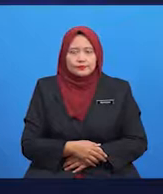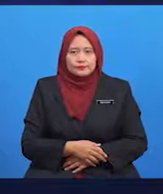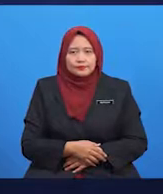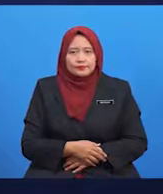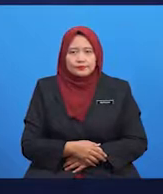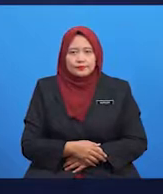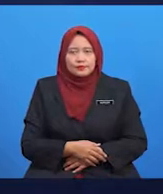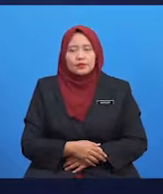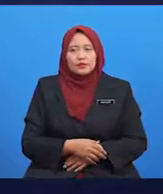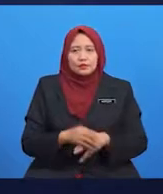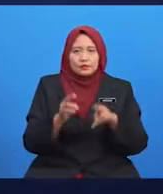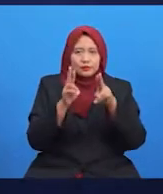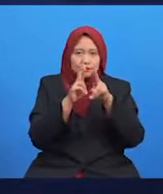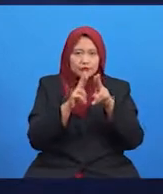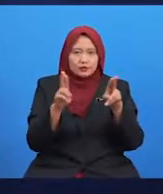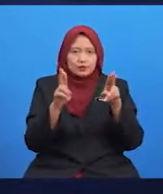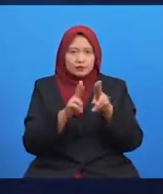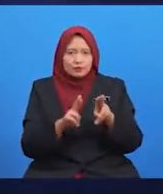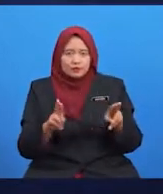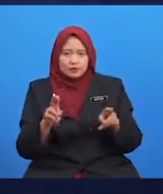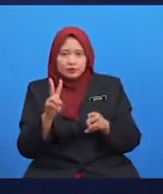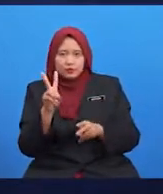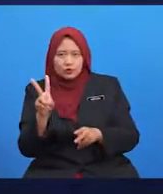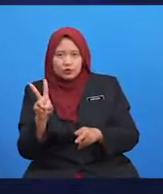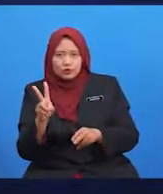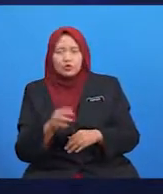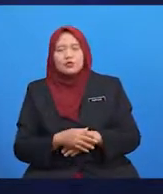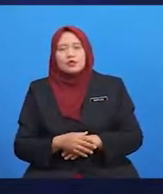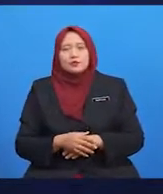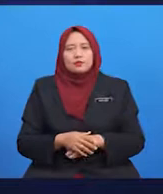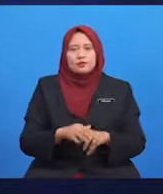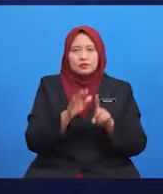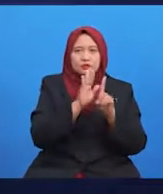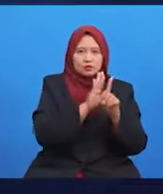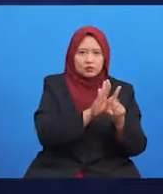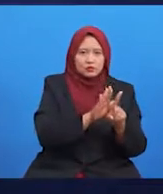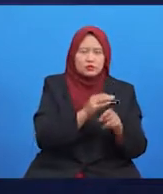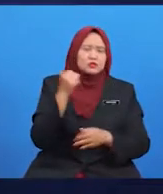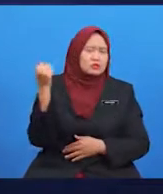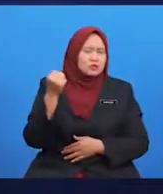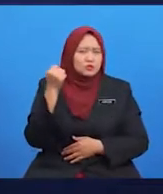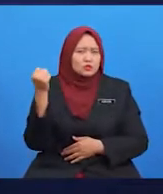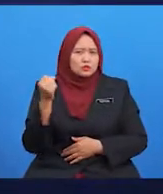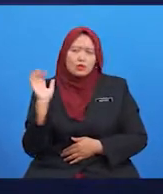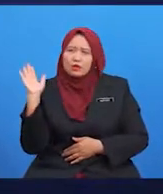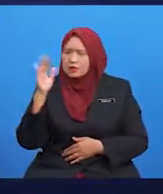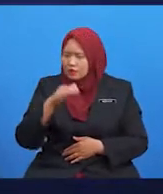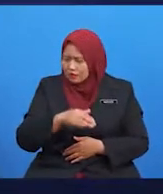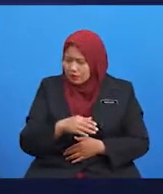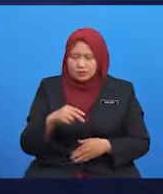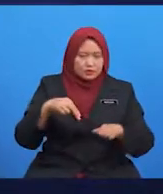Rangkap kedua, penyajak sering mengajak jemaah tersebut menaiki kereta